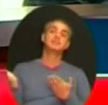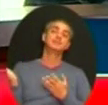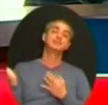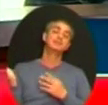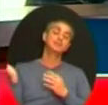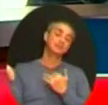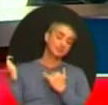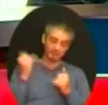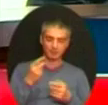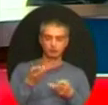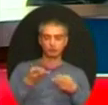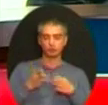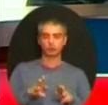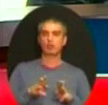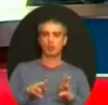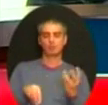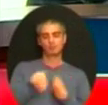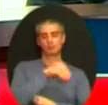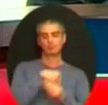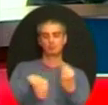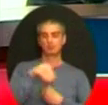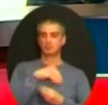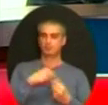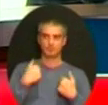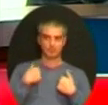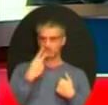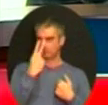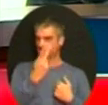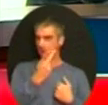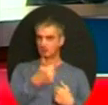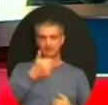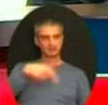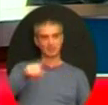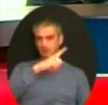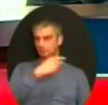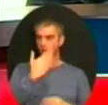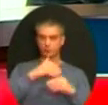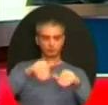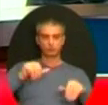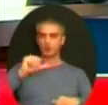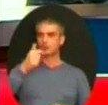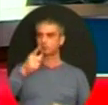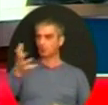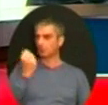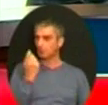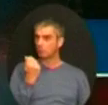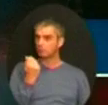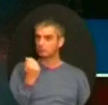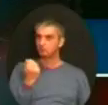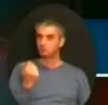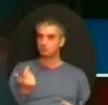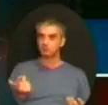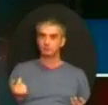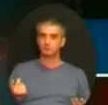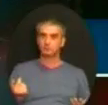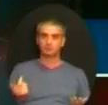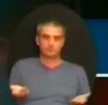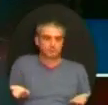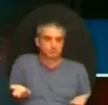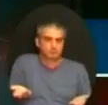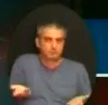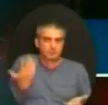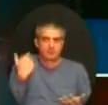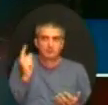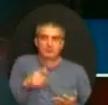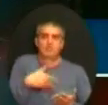זה יזמין שיטות שונות ומשונות. אני הסתכלתי על השרים שישבו שם בשורה הראשונה. אתם תיקחו את הכסף או לא תיקחו את הכסף? אני לא יודע,